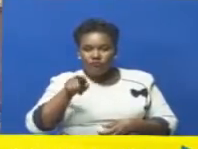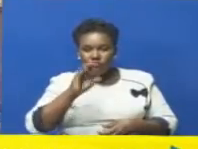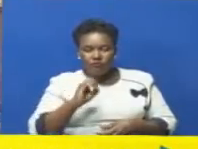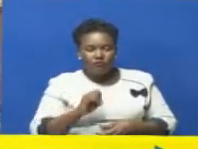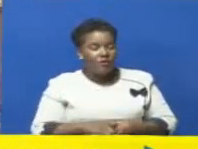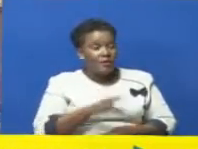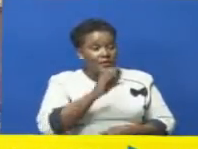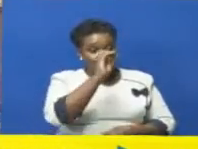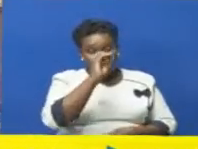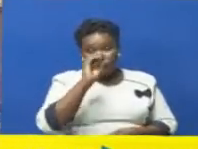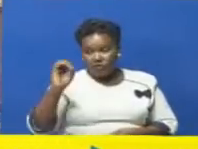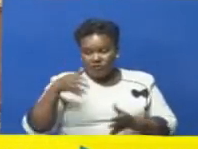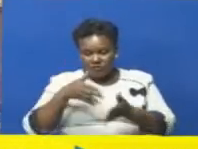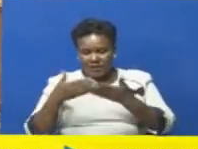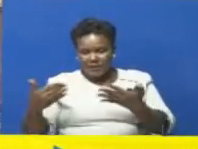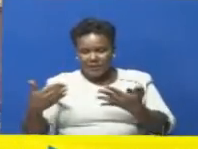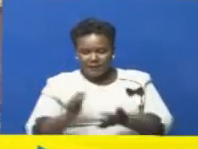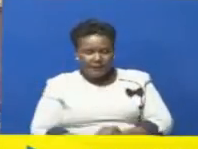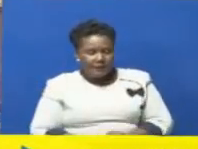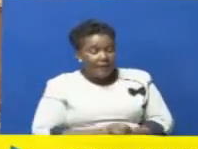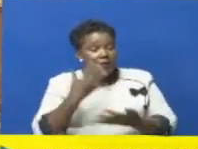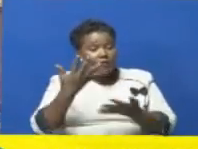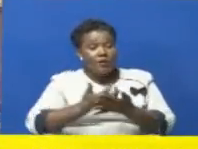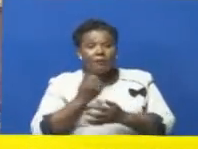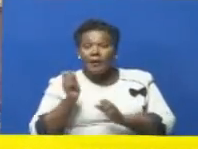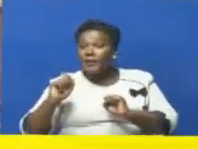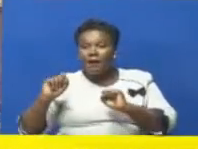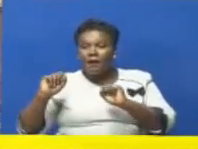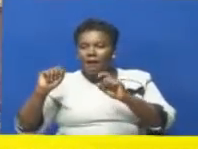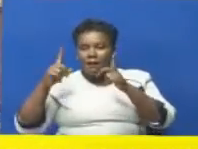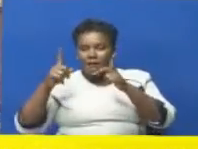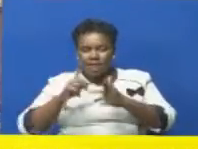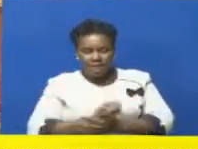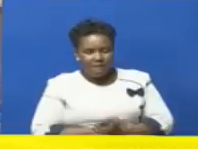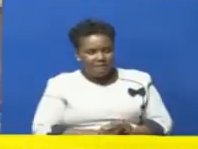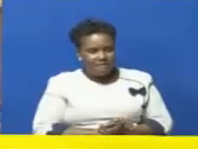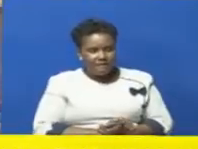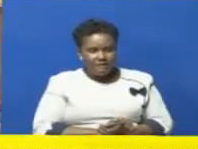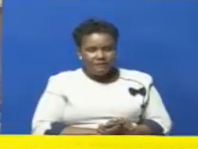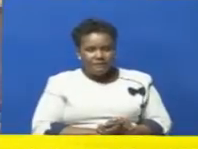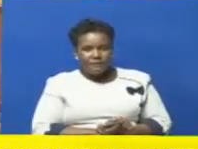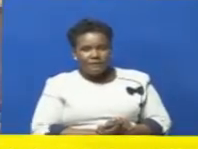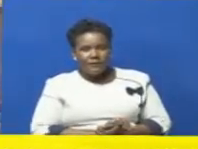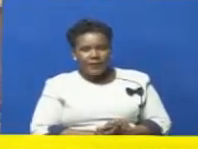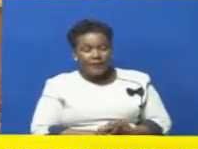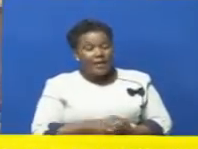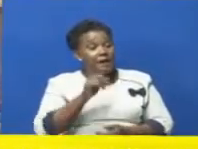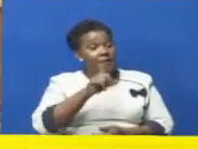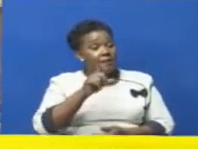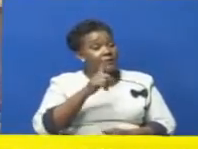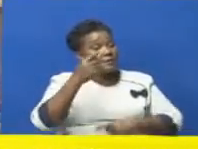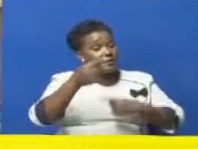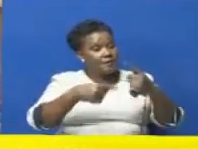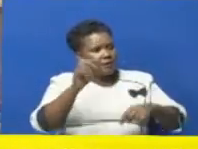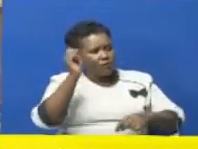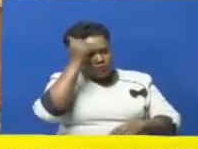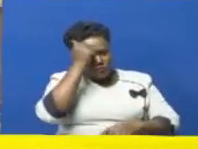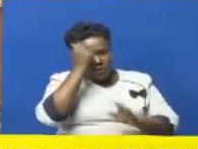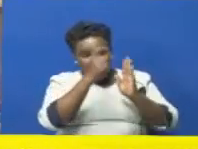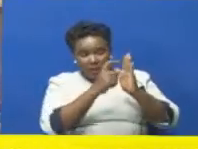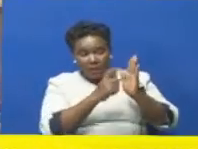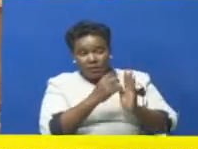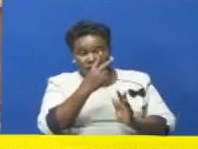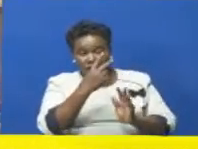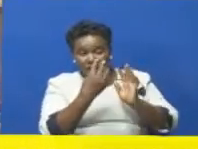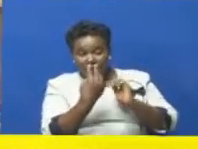TBC Taifa. TBC Taifa Anwari Mkama kiunguruma pale. Safi. Kwa hiyo ligi inaendelea. Kumbuka tarehe 24 kwa